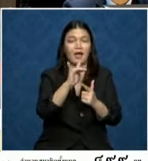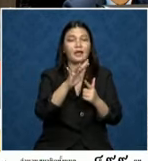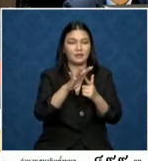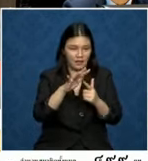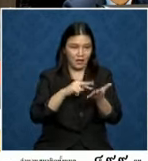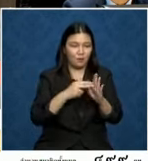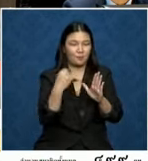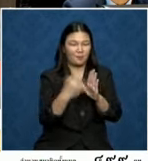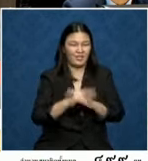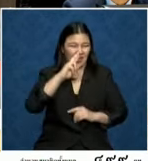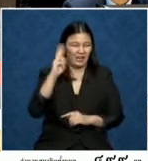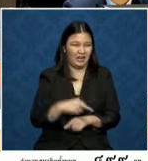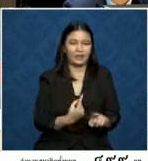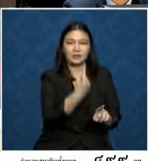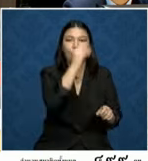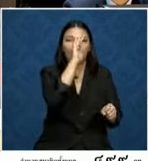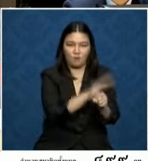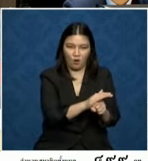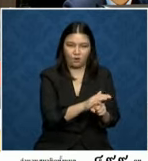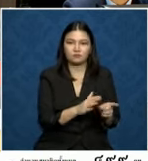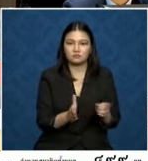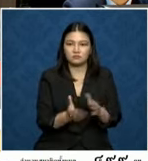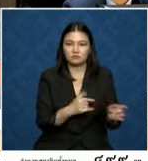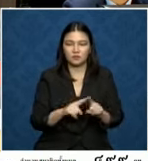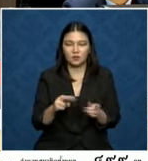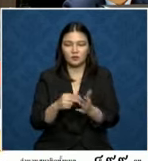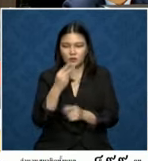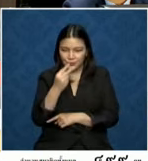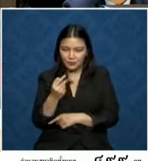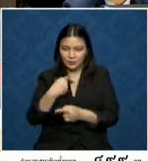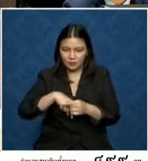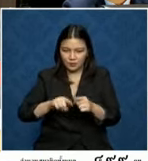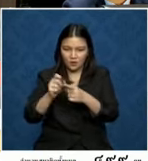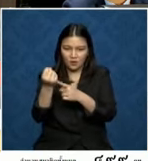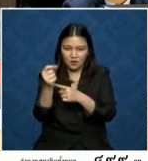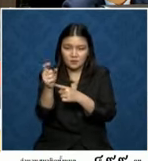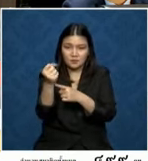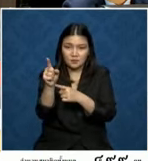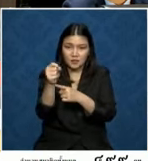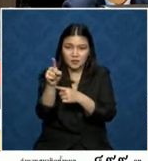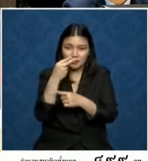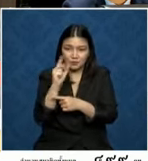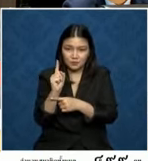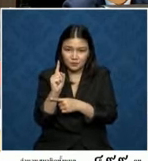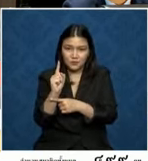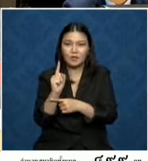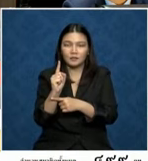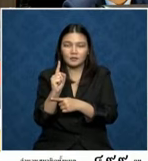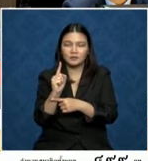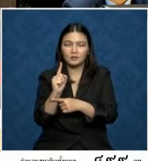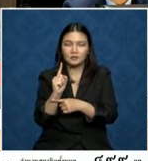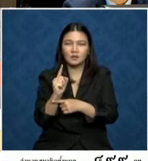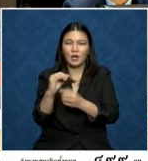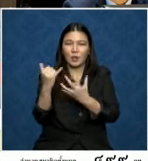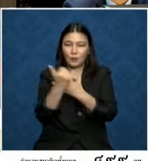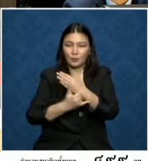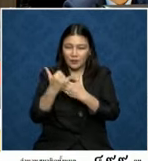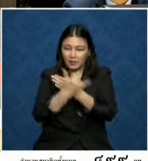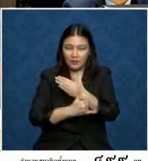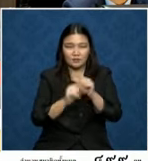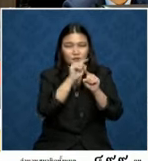แรงและไม่สอดคล้องกับข้อ11ของกติการะหว่างประเทศว่าด้วยสิทธิพล